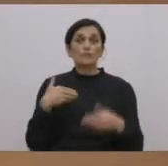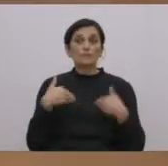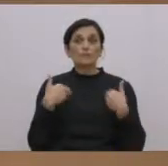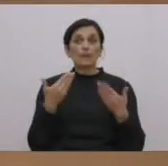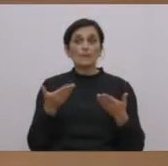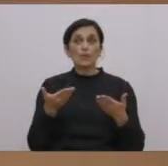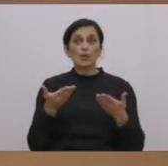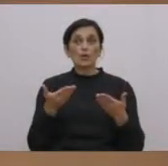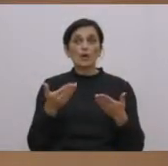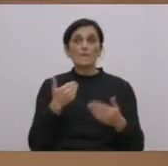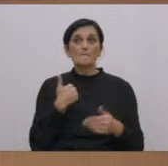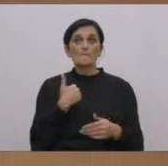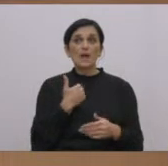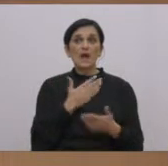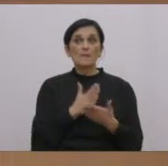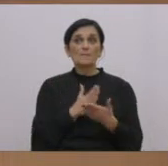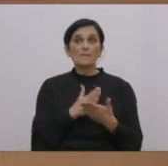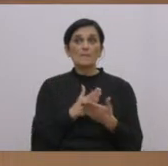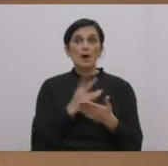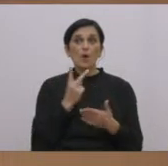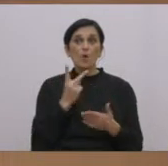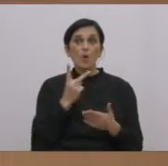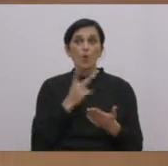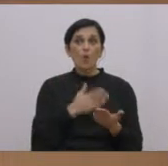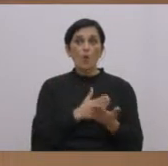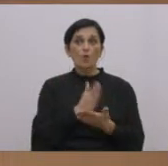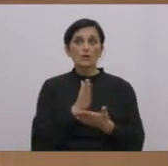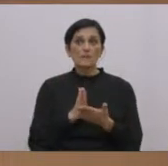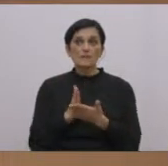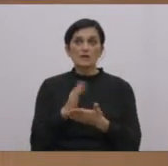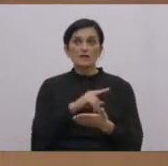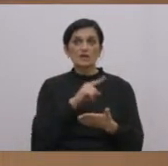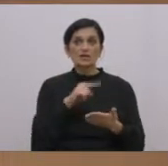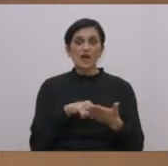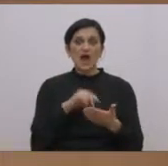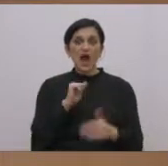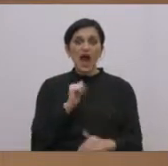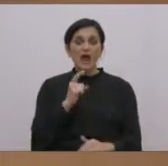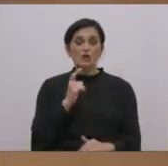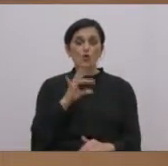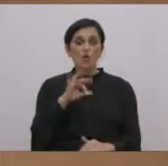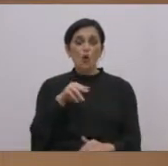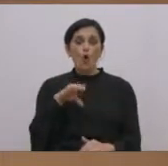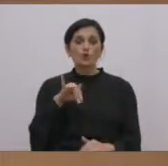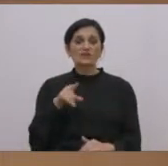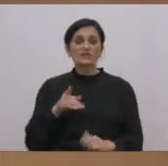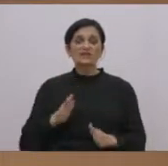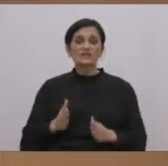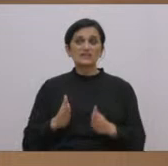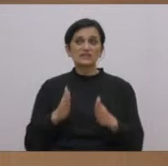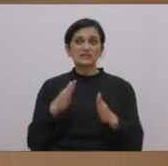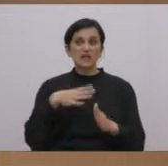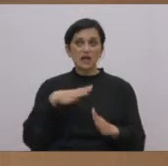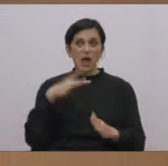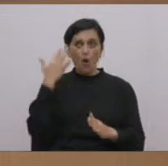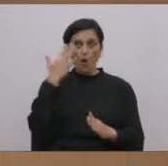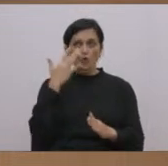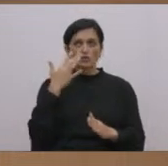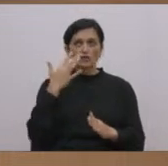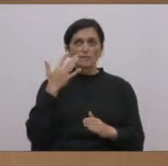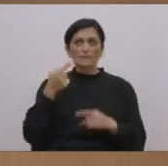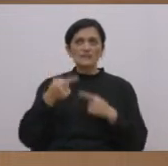მოგესალმებით. Მე მაქვს ორი მიმართულებით კითხვა. არხოტის გზა, რომელსაც ქართმოსნებმა